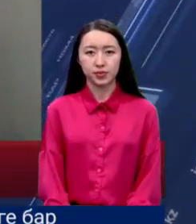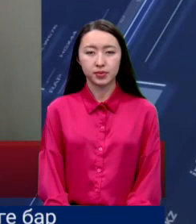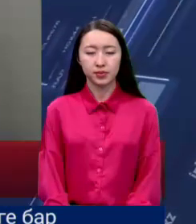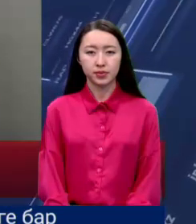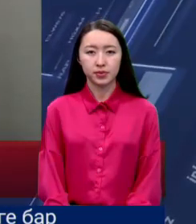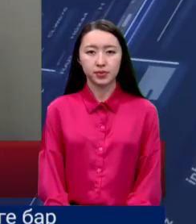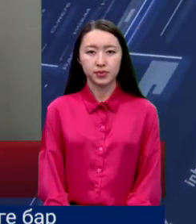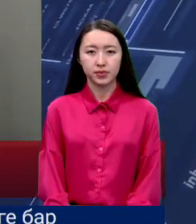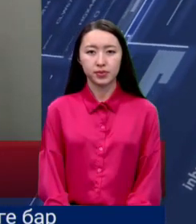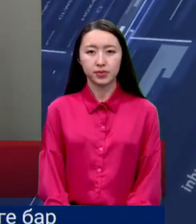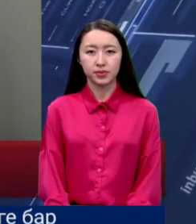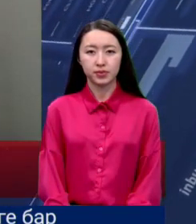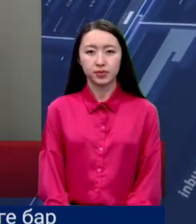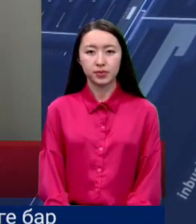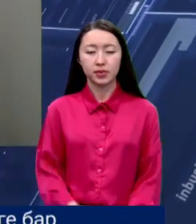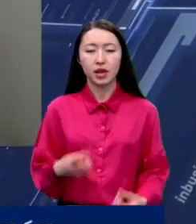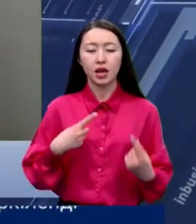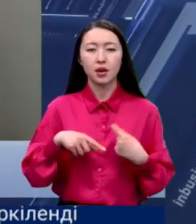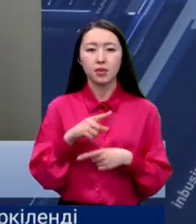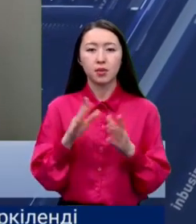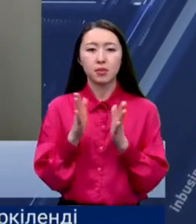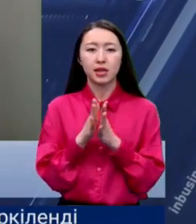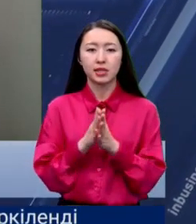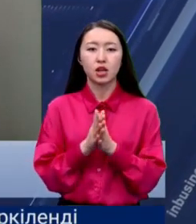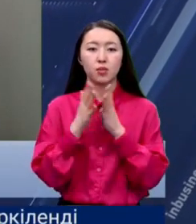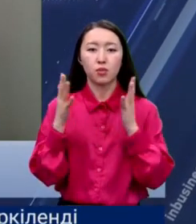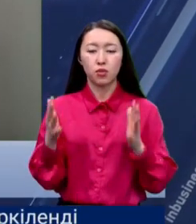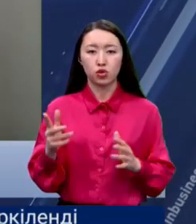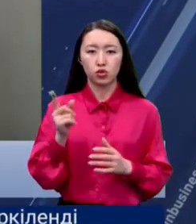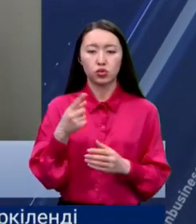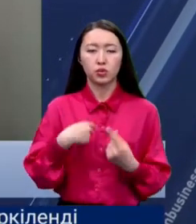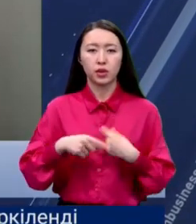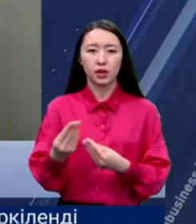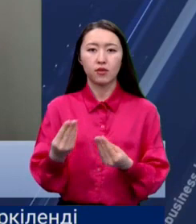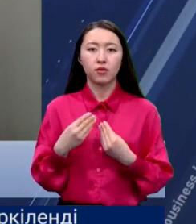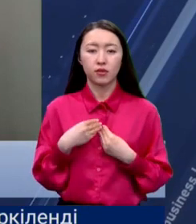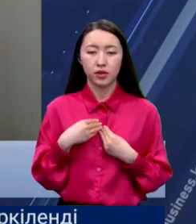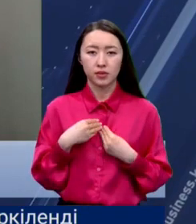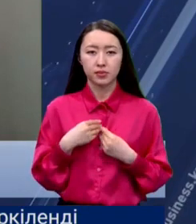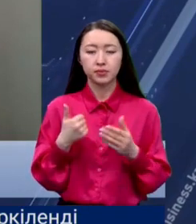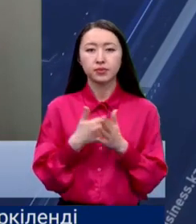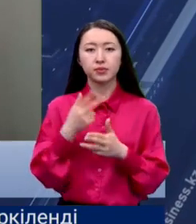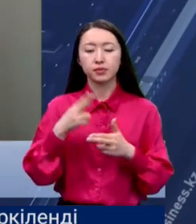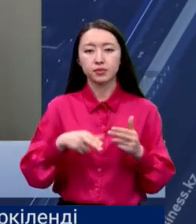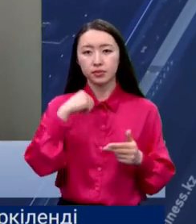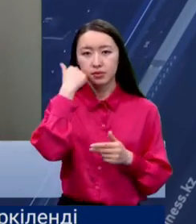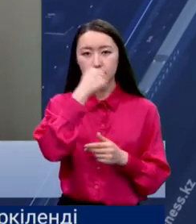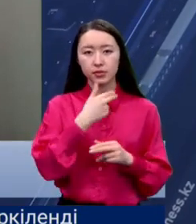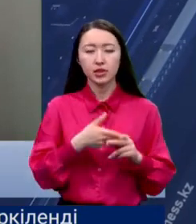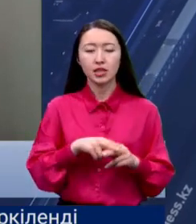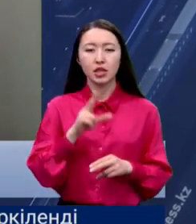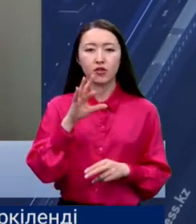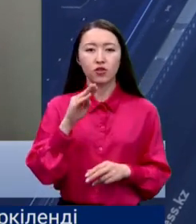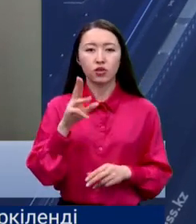И мы, конечно, просили вообще-то больше, чтобы нам выделили. То есть до конца года, чтобы это была